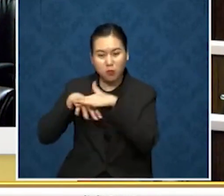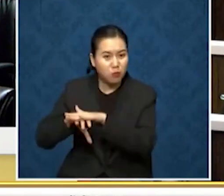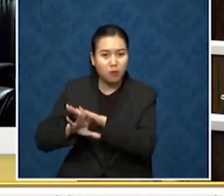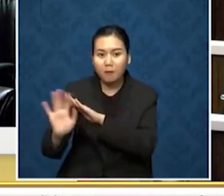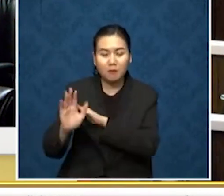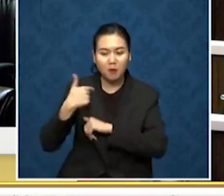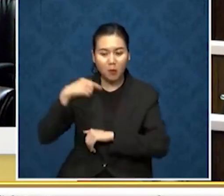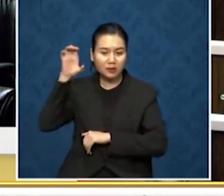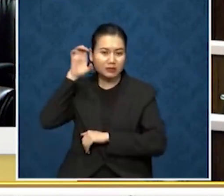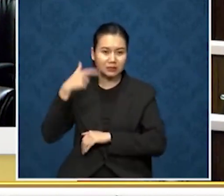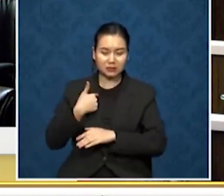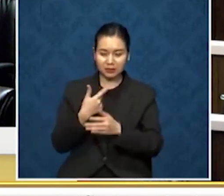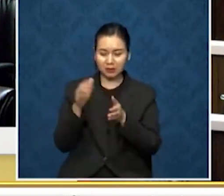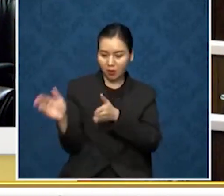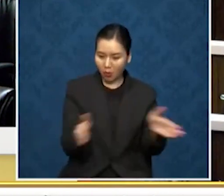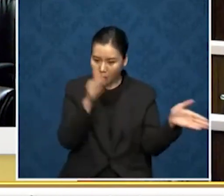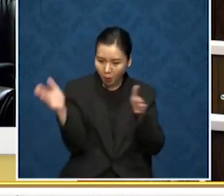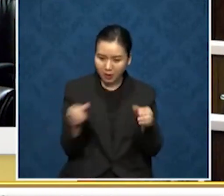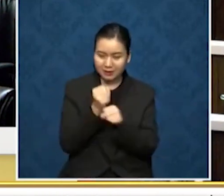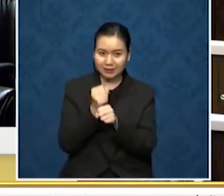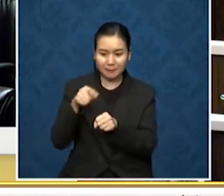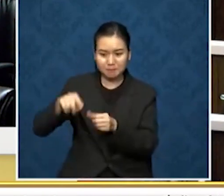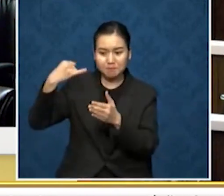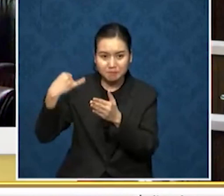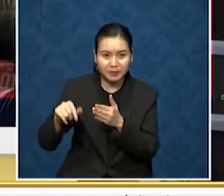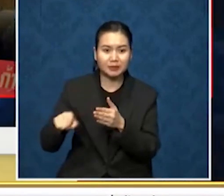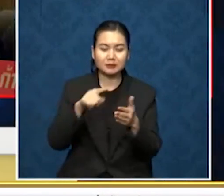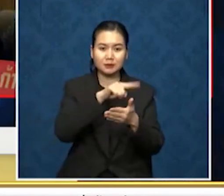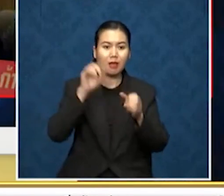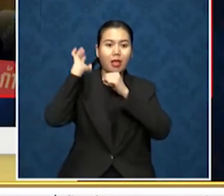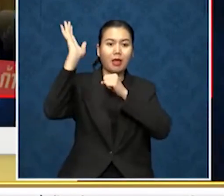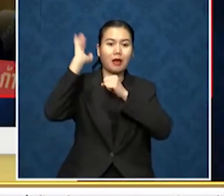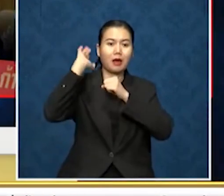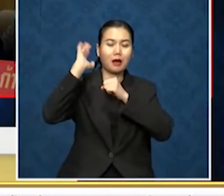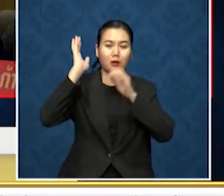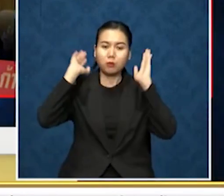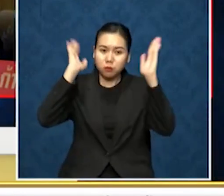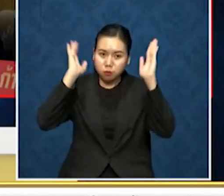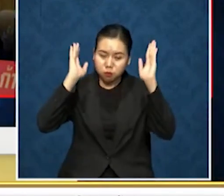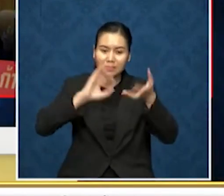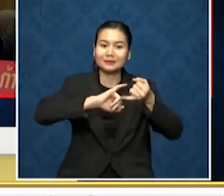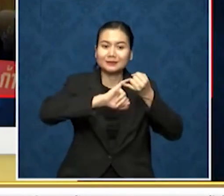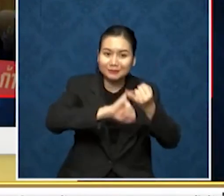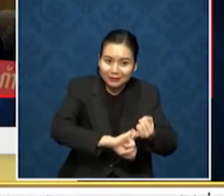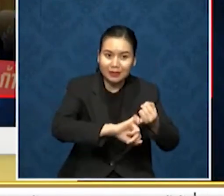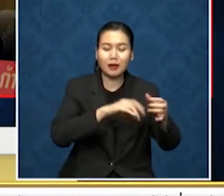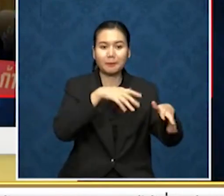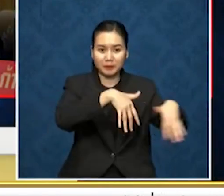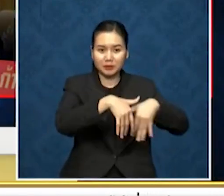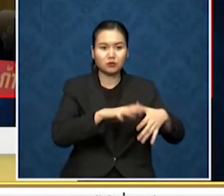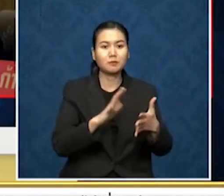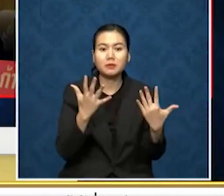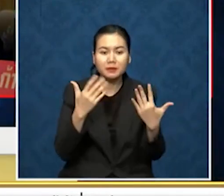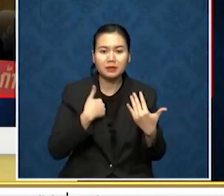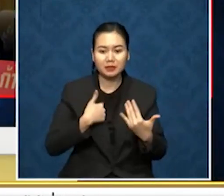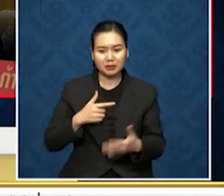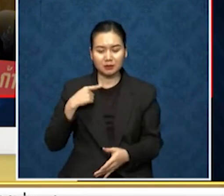เชื่อว่ากระบวนการที่ท่านทำอยู่ซึ่งผิดไปจากการหาเสียงเนี่ยที่ท่านเคยสัญญาเอาไว้กับประชาชนเนี่ยการที่เราไม่เชื่อคน